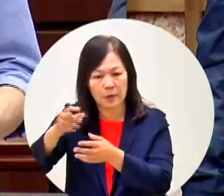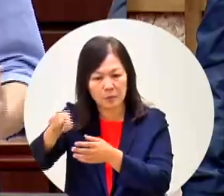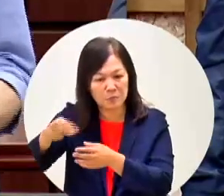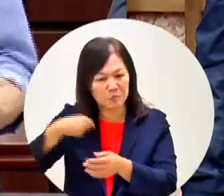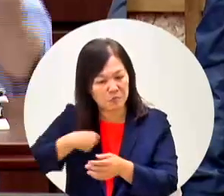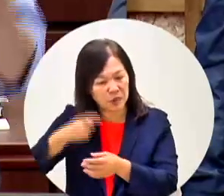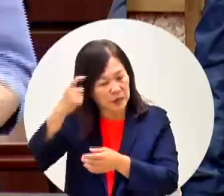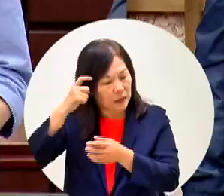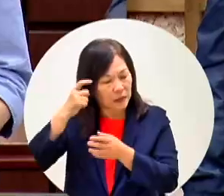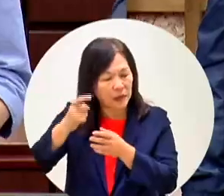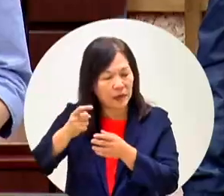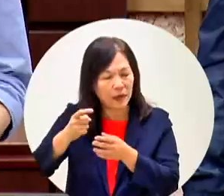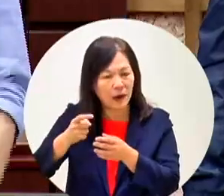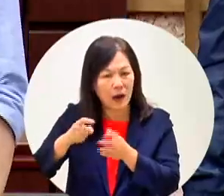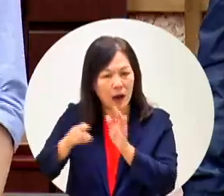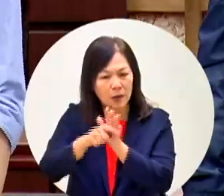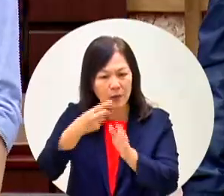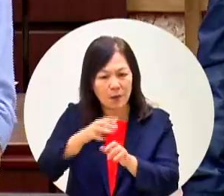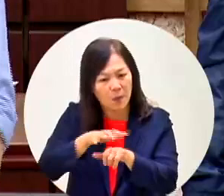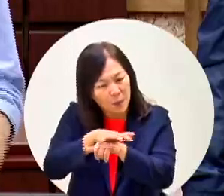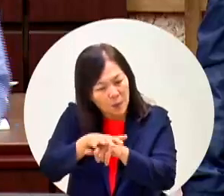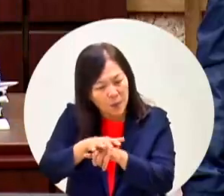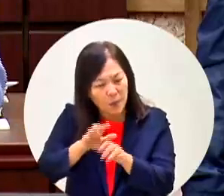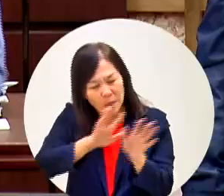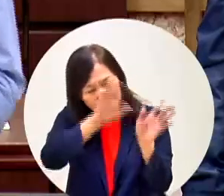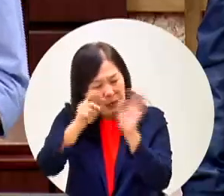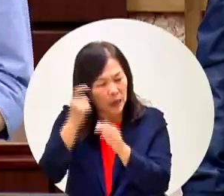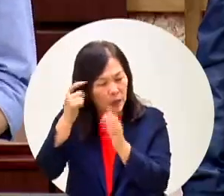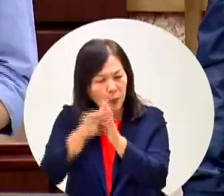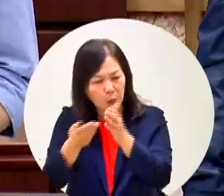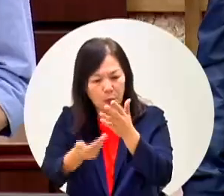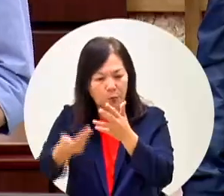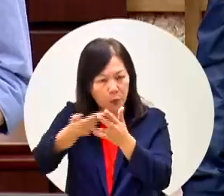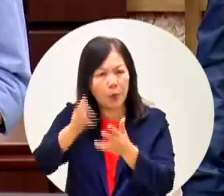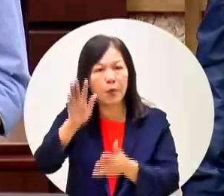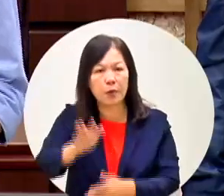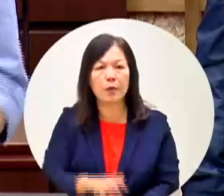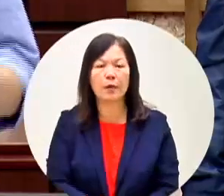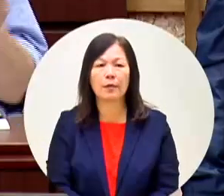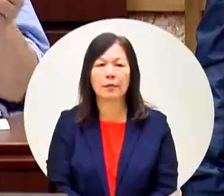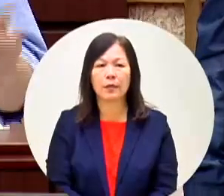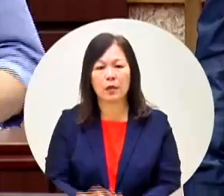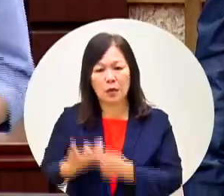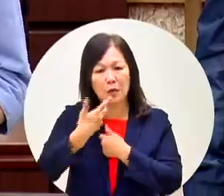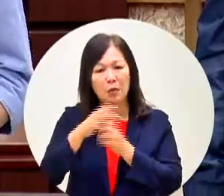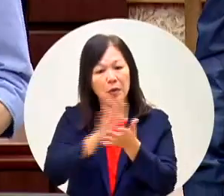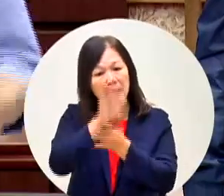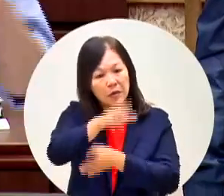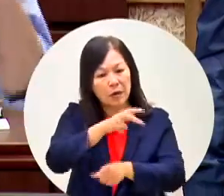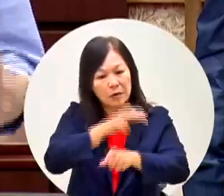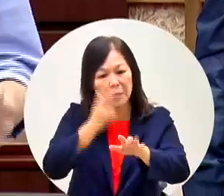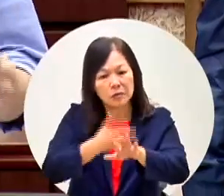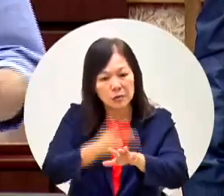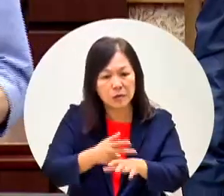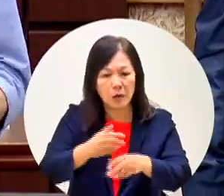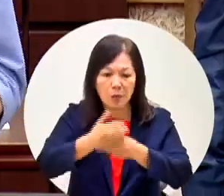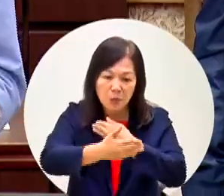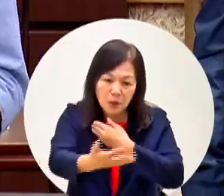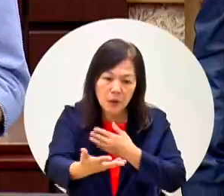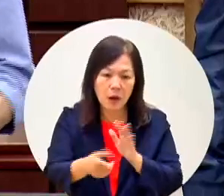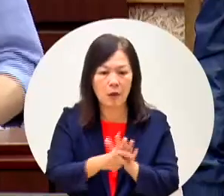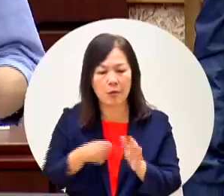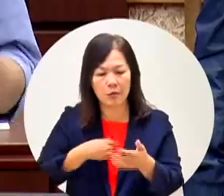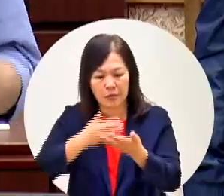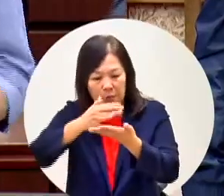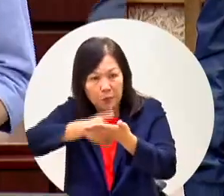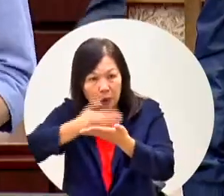部分也好，都得到提升。所以你要问我未来的策略跟方法步骤，我会以南方经济性